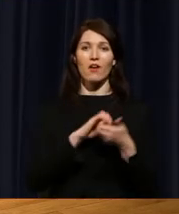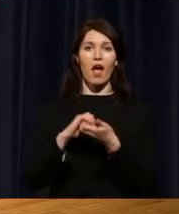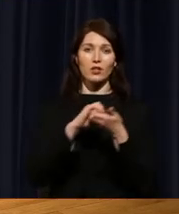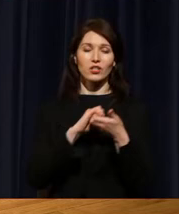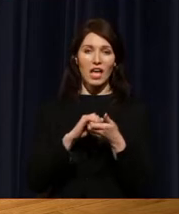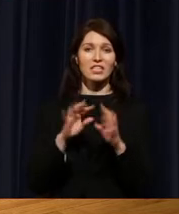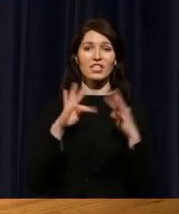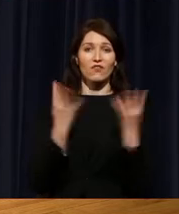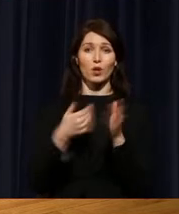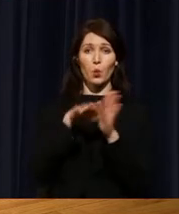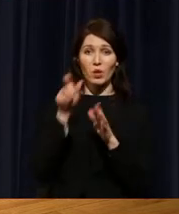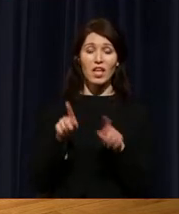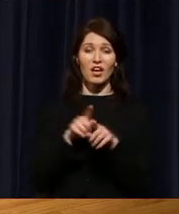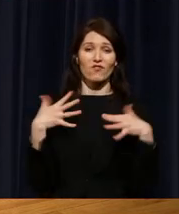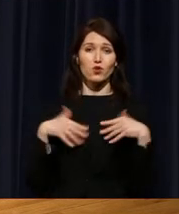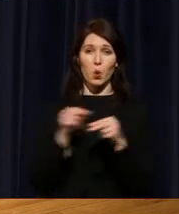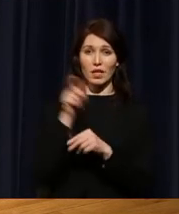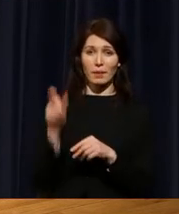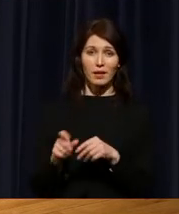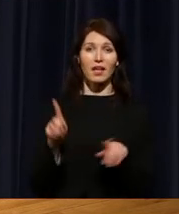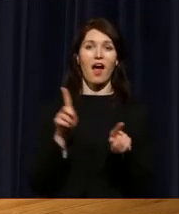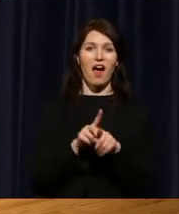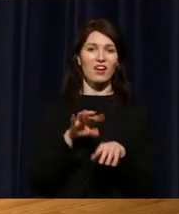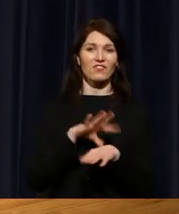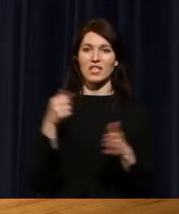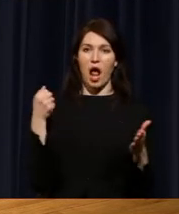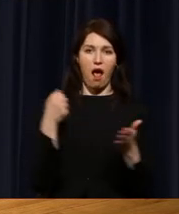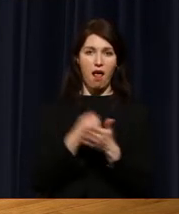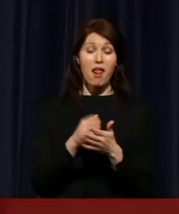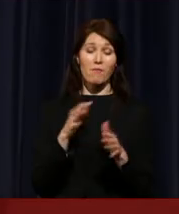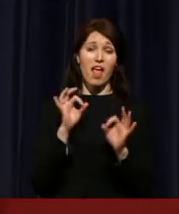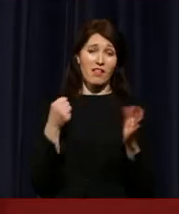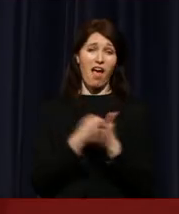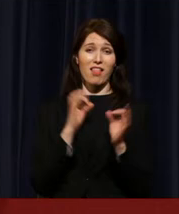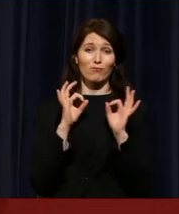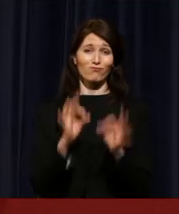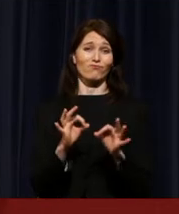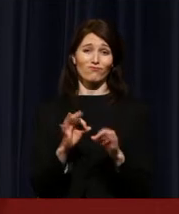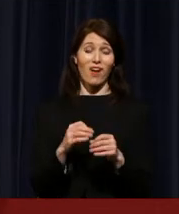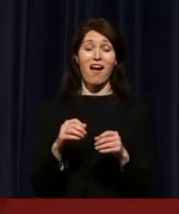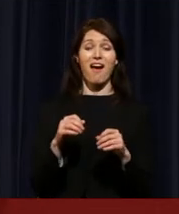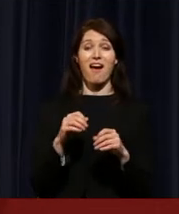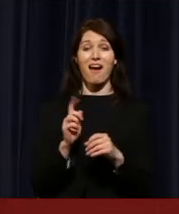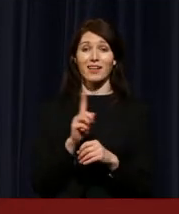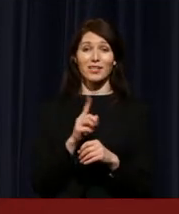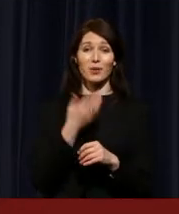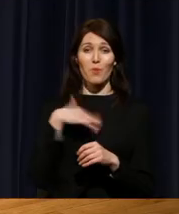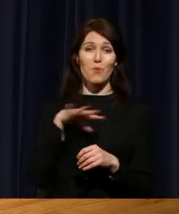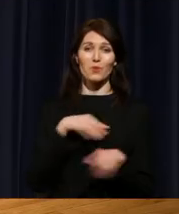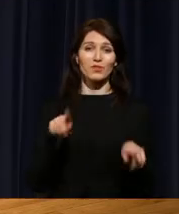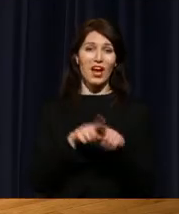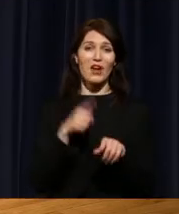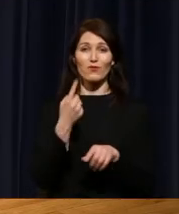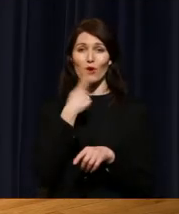fizioterapeita. Nu, un visgalām. Nu, bet galā, jā. Galā savukārt šeit ir mums arī